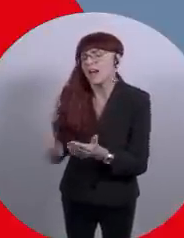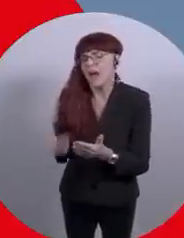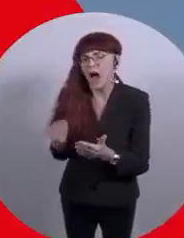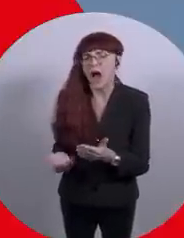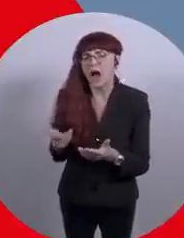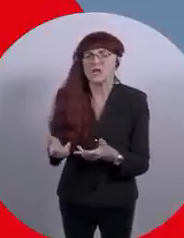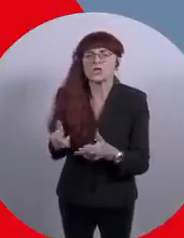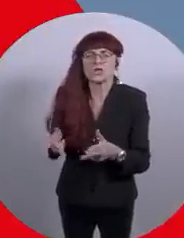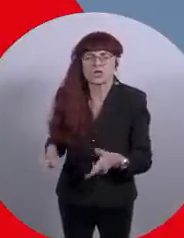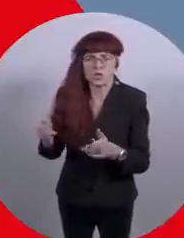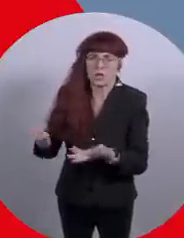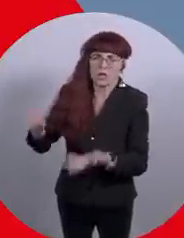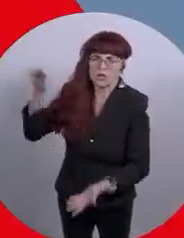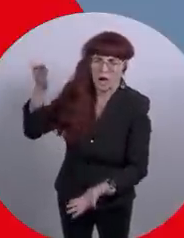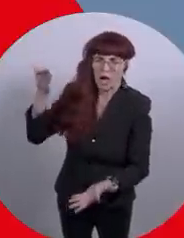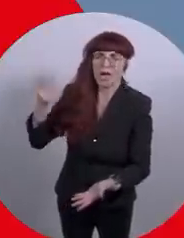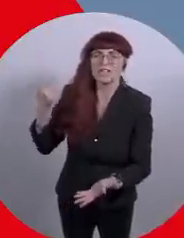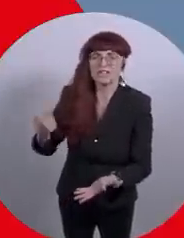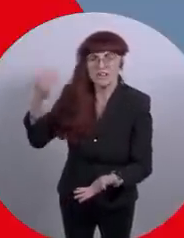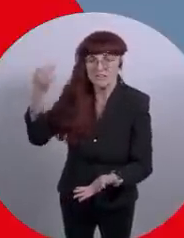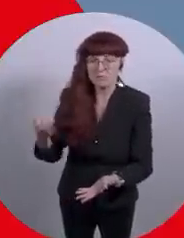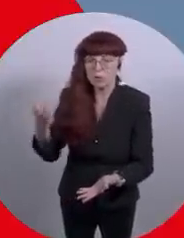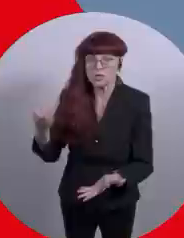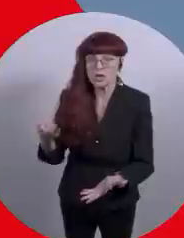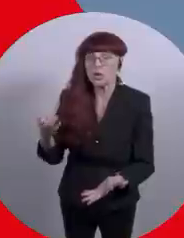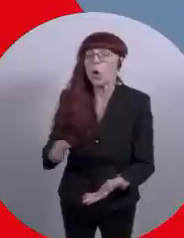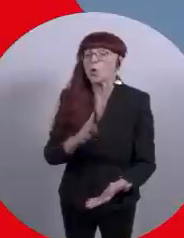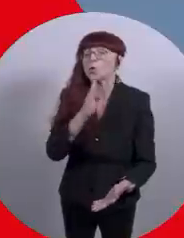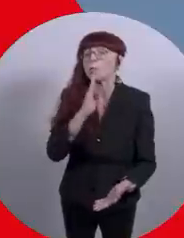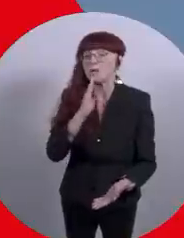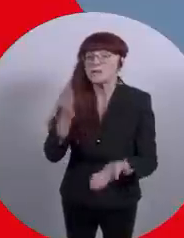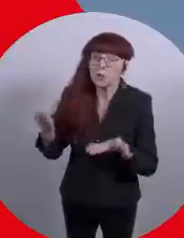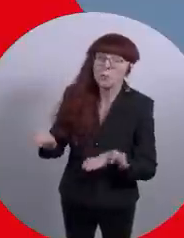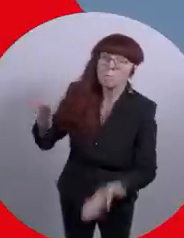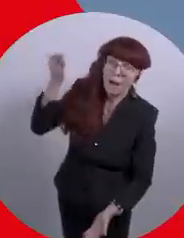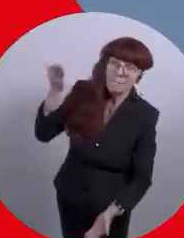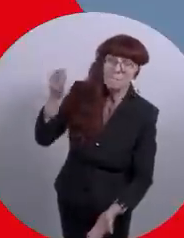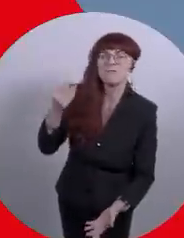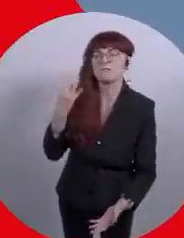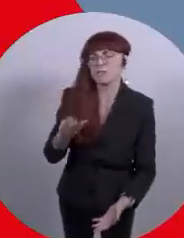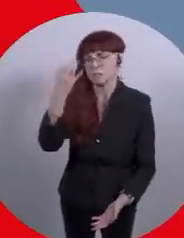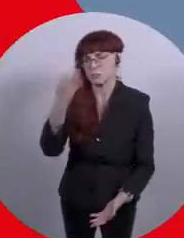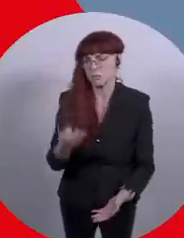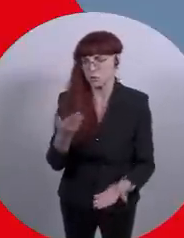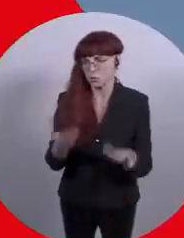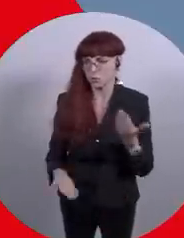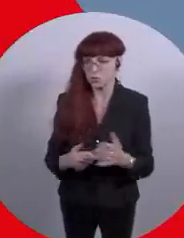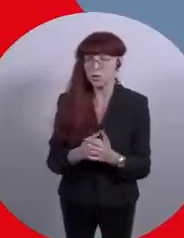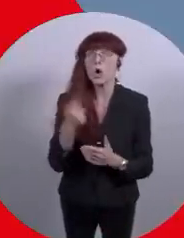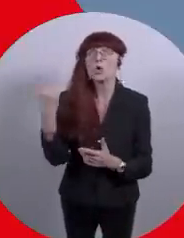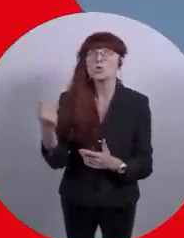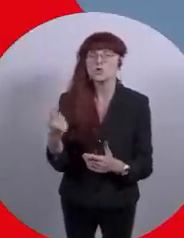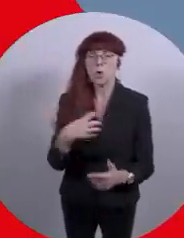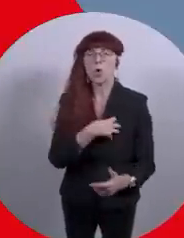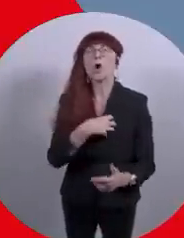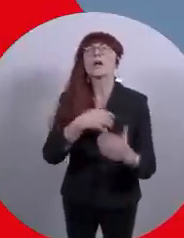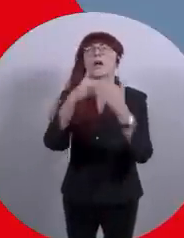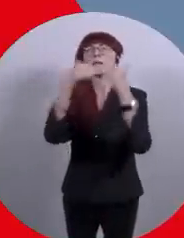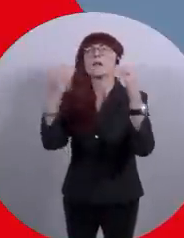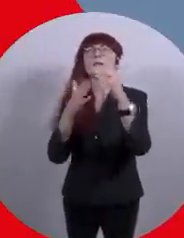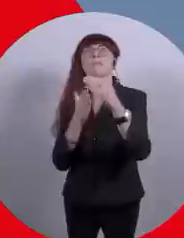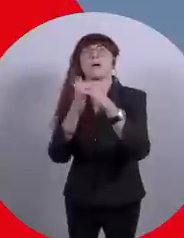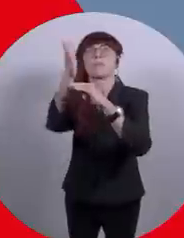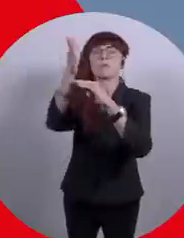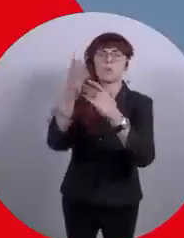viel schlimmere pensionsschere von 40 Prozent tatsächlich schließen nur so können wir die gläserne Decke durchbrechen und